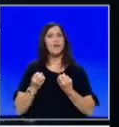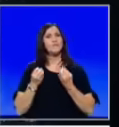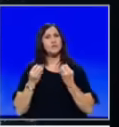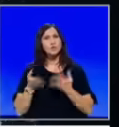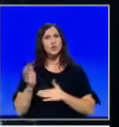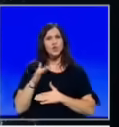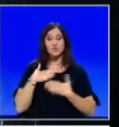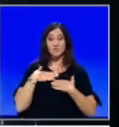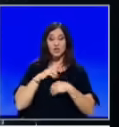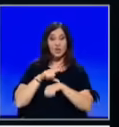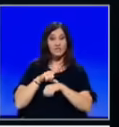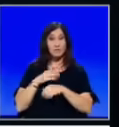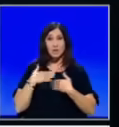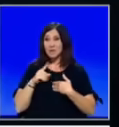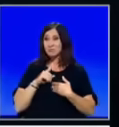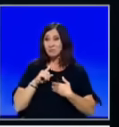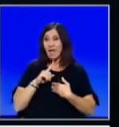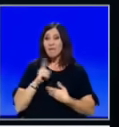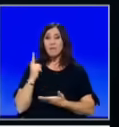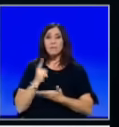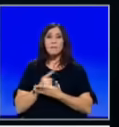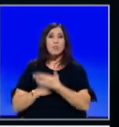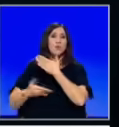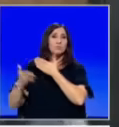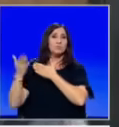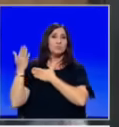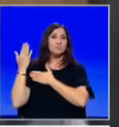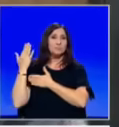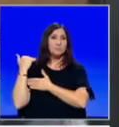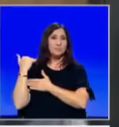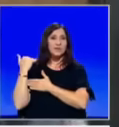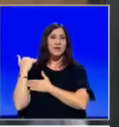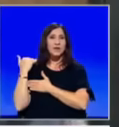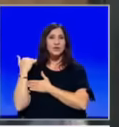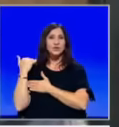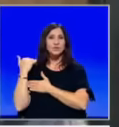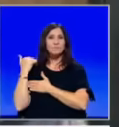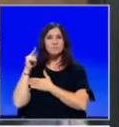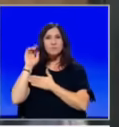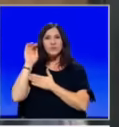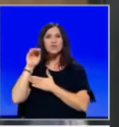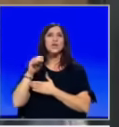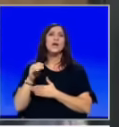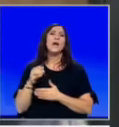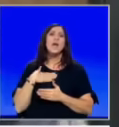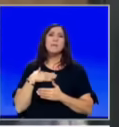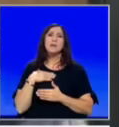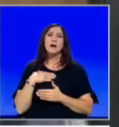е даже и в наше време, не е непременно в далечно бъдеще. През месец има ударена къща в Флорида от отломка,